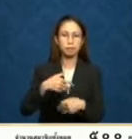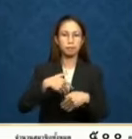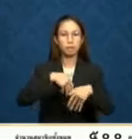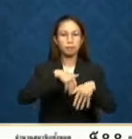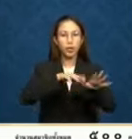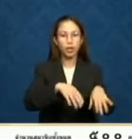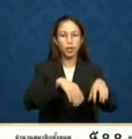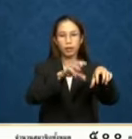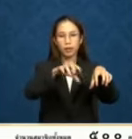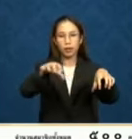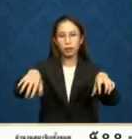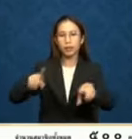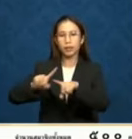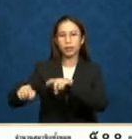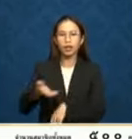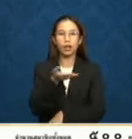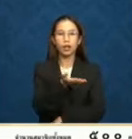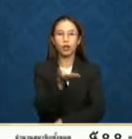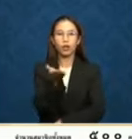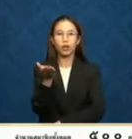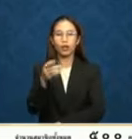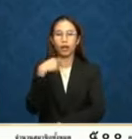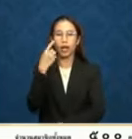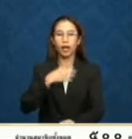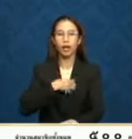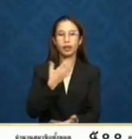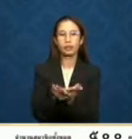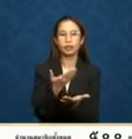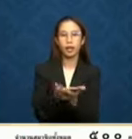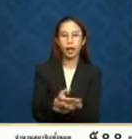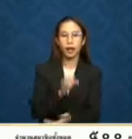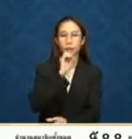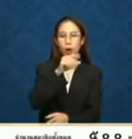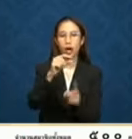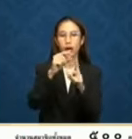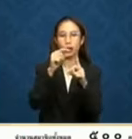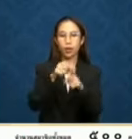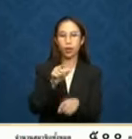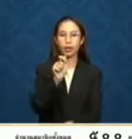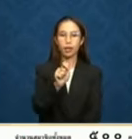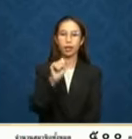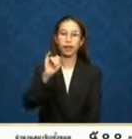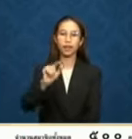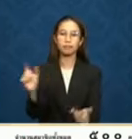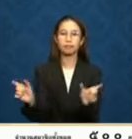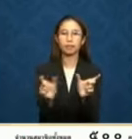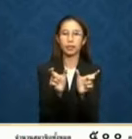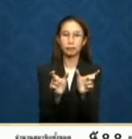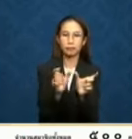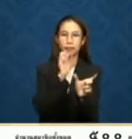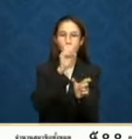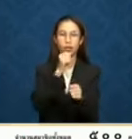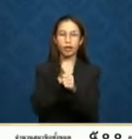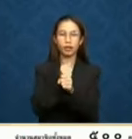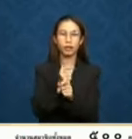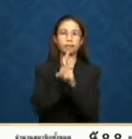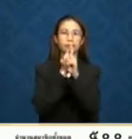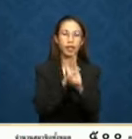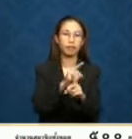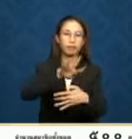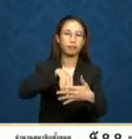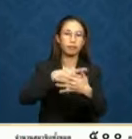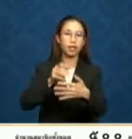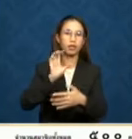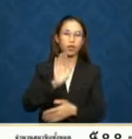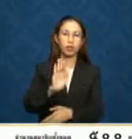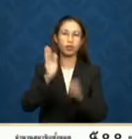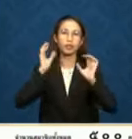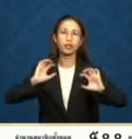บ